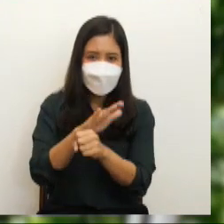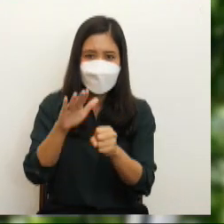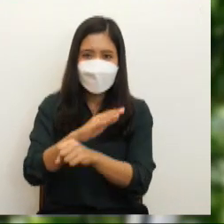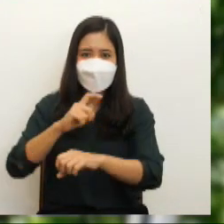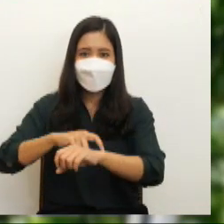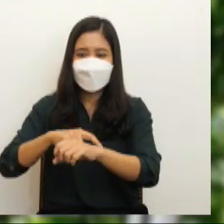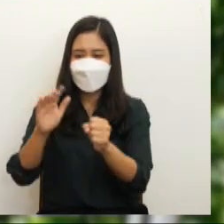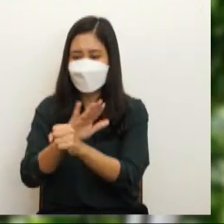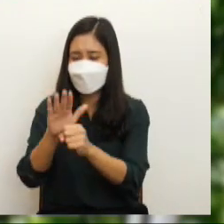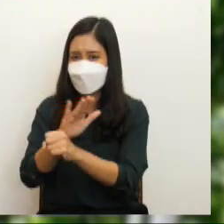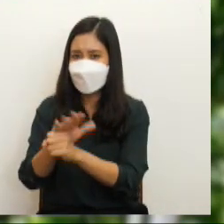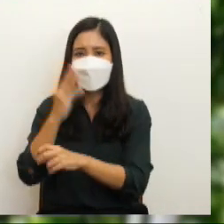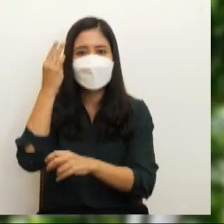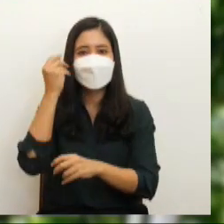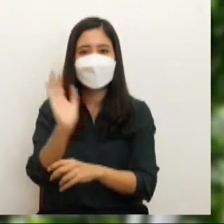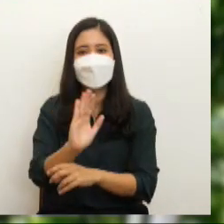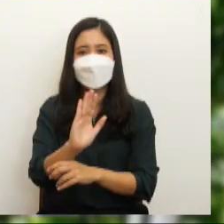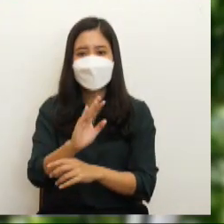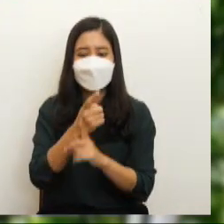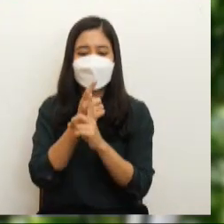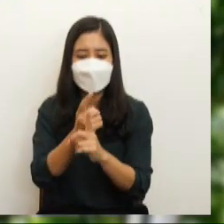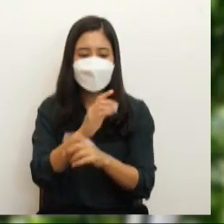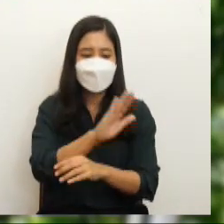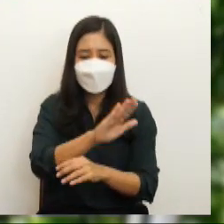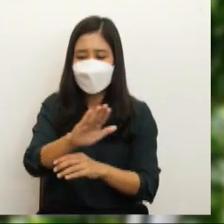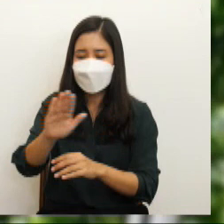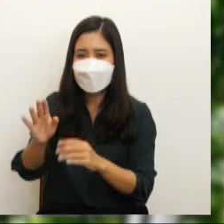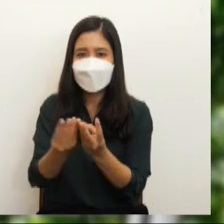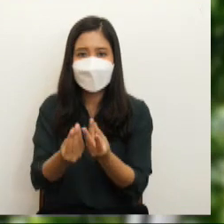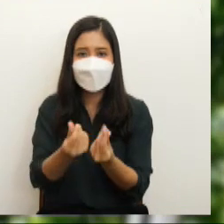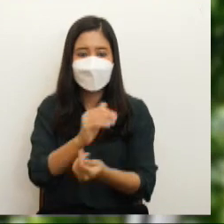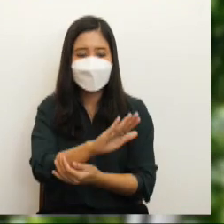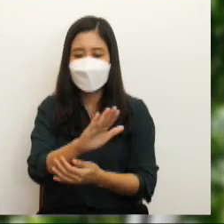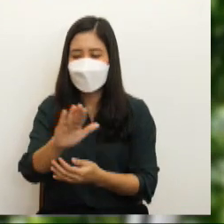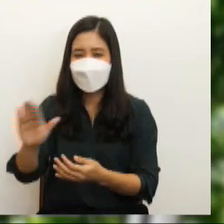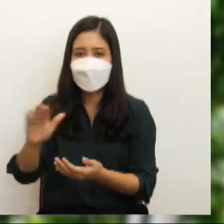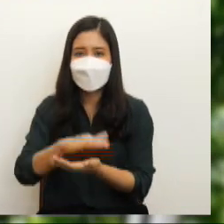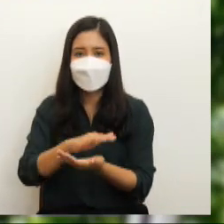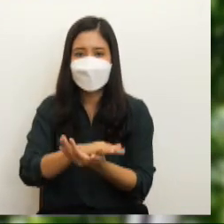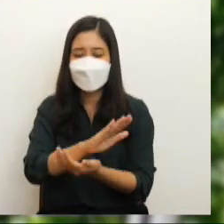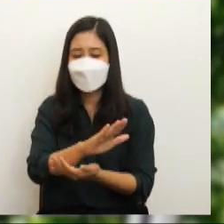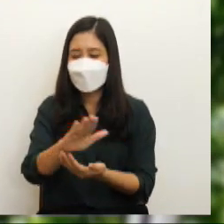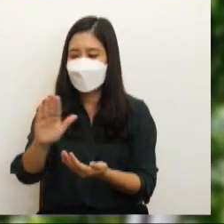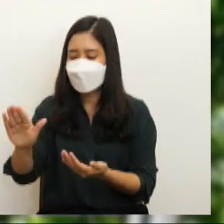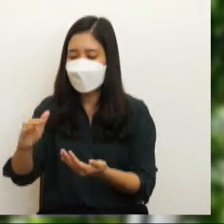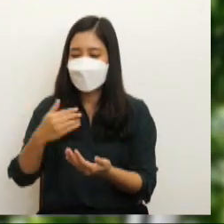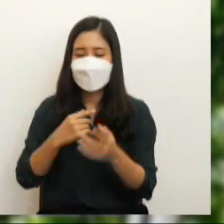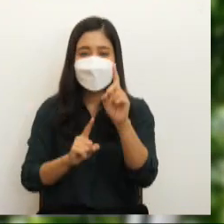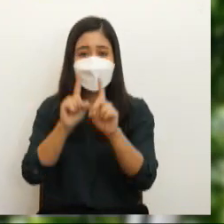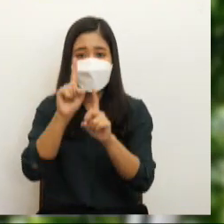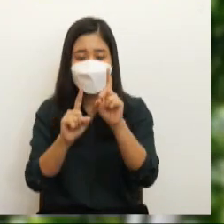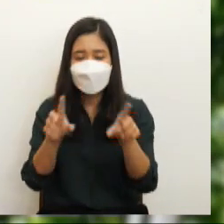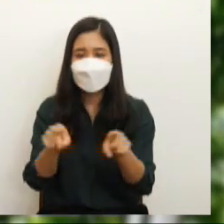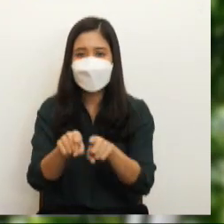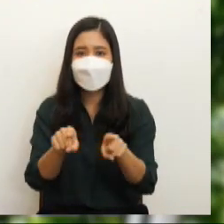อนก็เวลาก็ต้องให้ยืดหยุ่นตามบริบทของแต่ละพื้นที่เด็กแต่ละคนเรื่องการวัดและประเมินผลก็เช่นเดียวกันเ